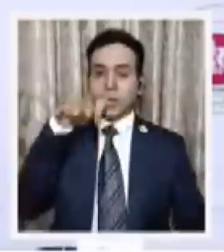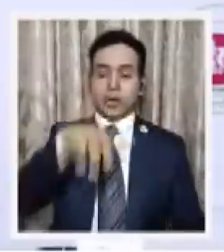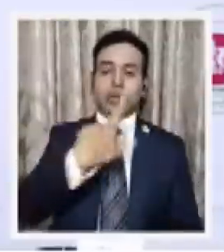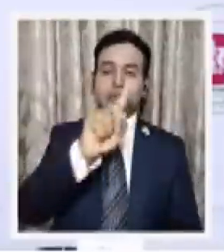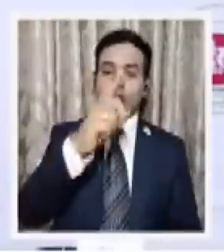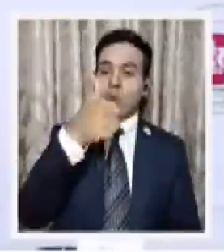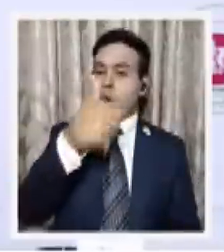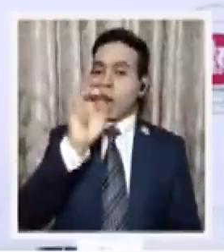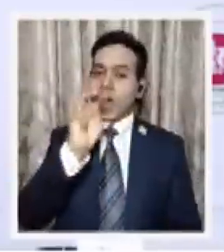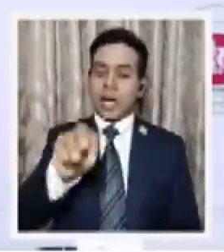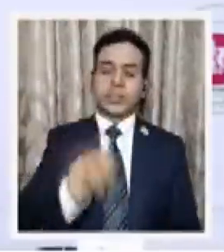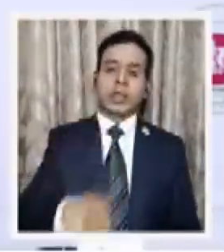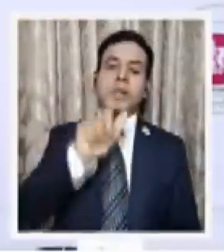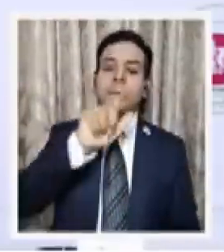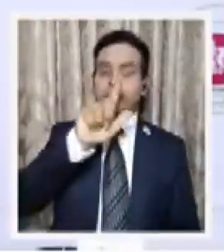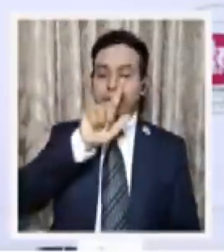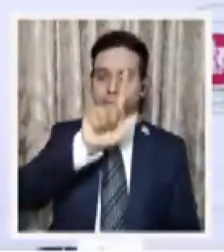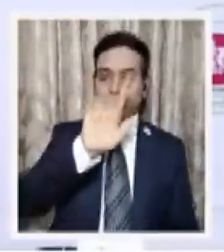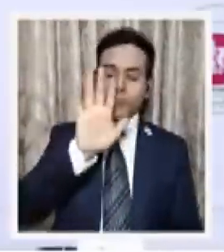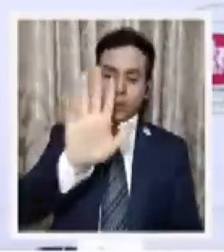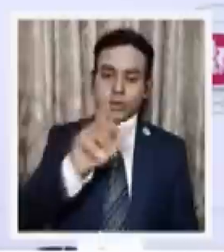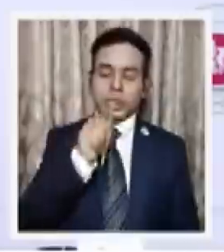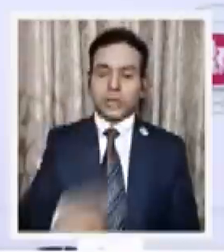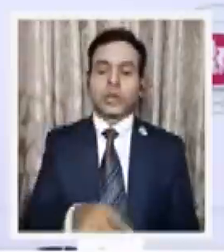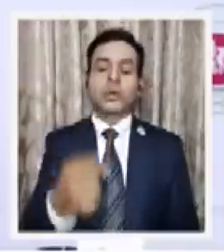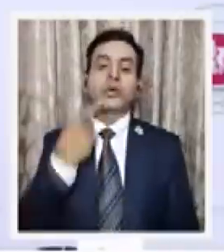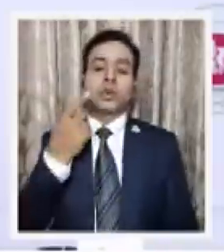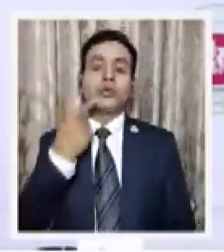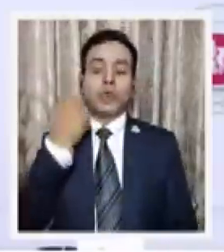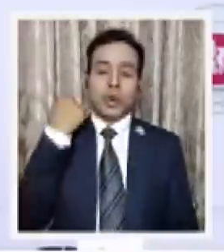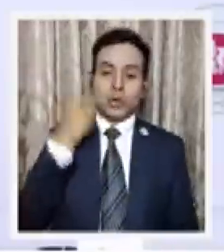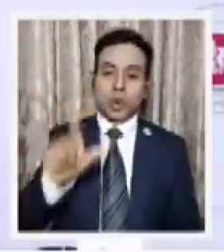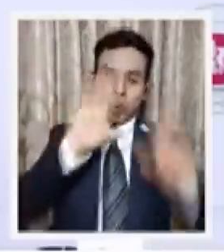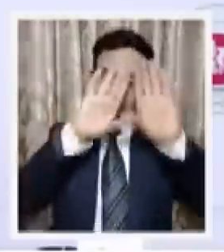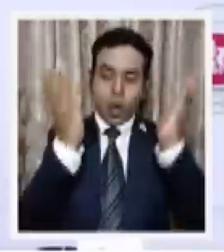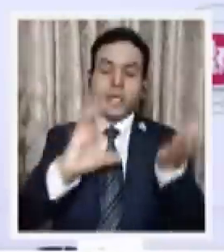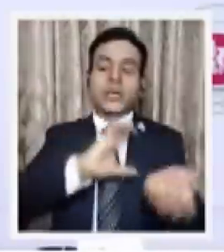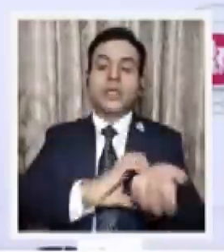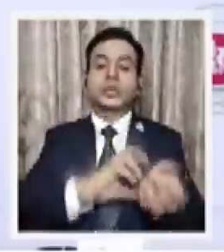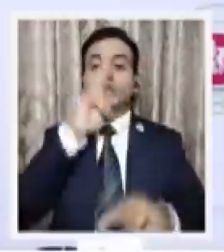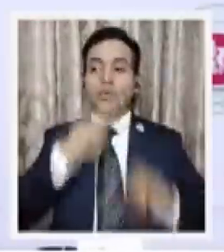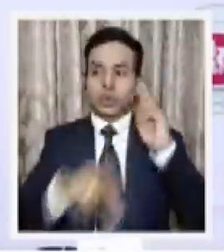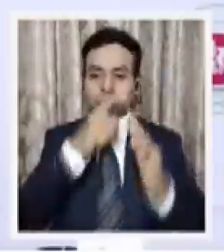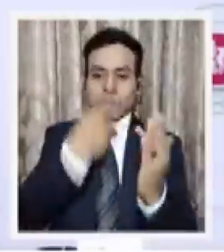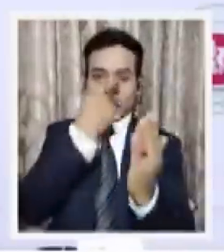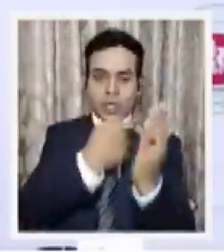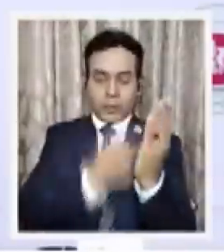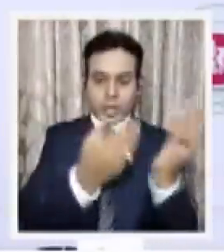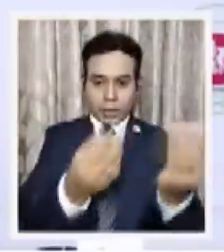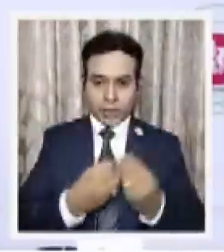7,16,075 জন। দক্ষিণ পূর্ব এশিয়া পরিস্থিতি এবং বিশ্ব পরিস্থিতি সূত্র, বিশ্ব স্বাস্থ্য সংস্থা সিচুয়েশন রিপোর্ট 201,